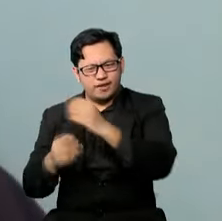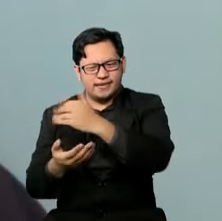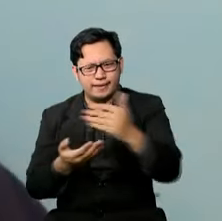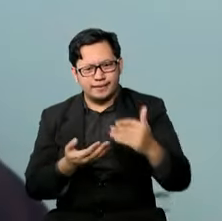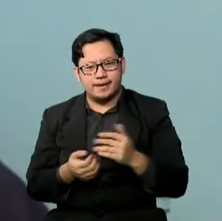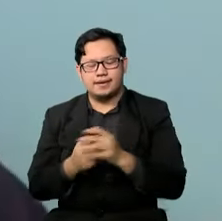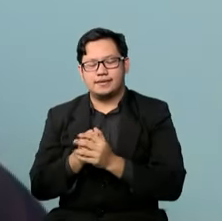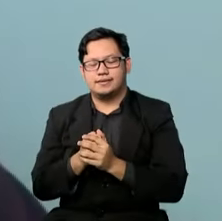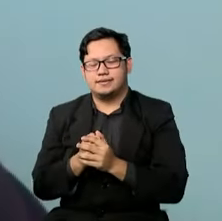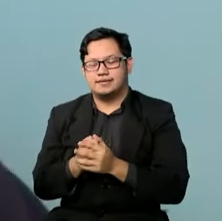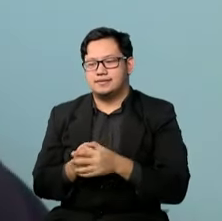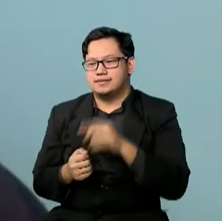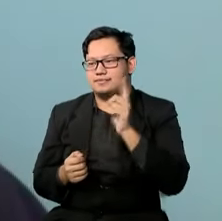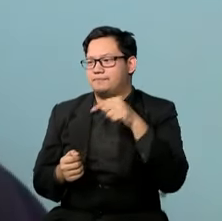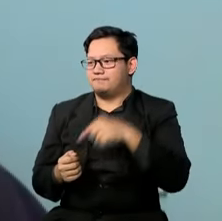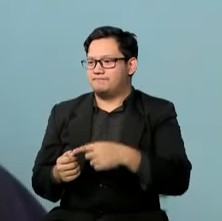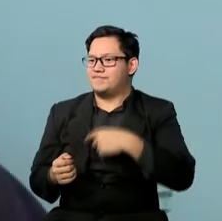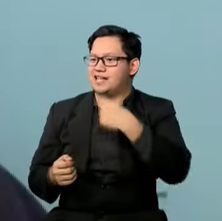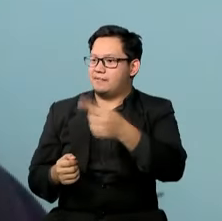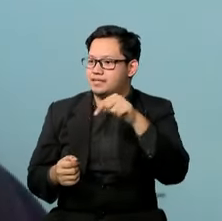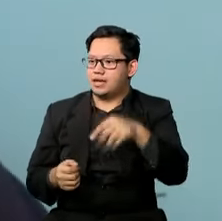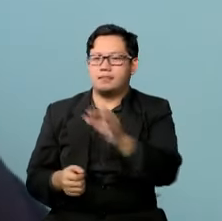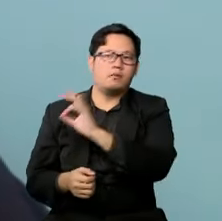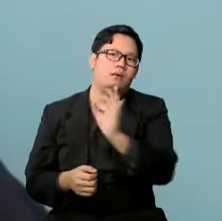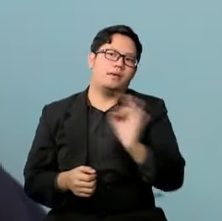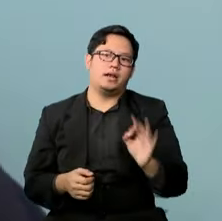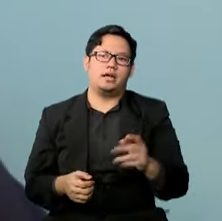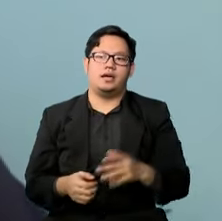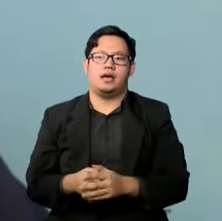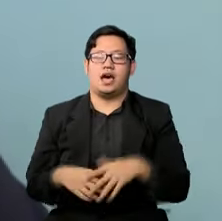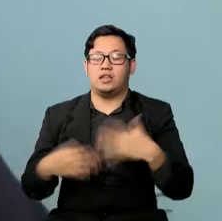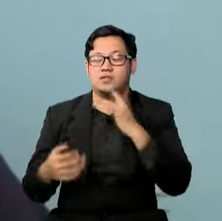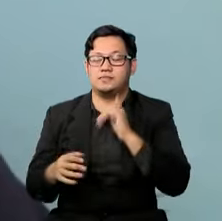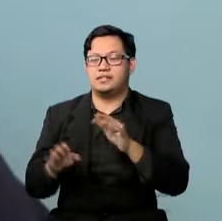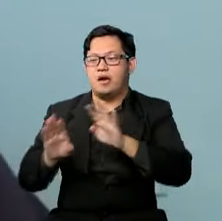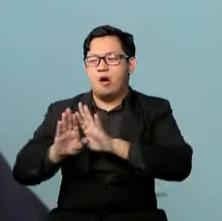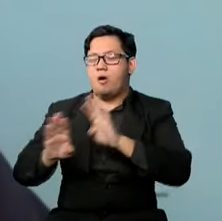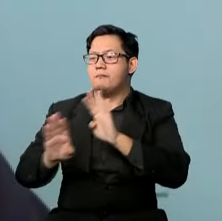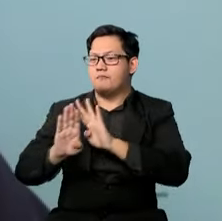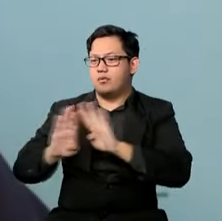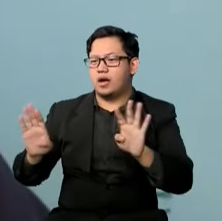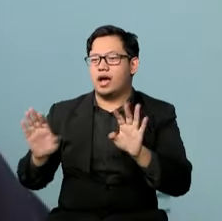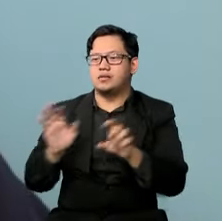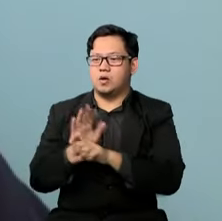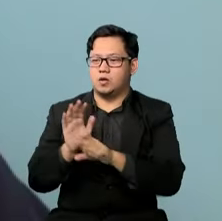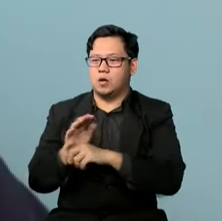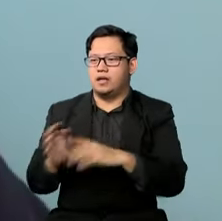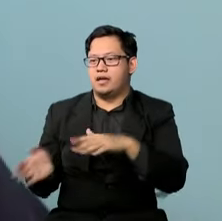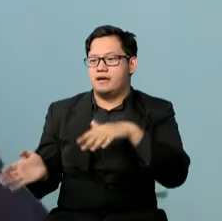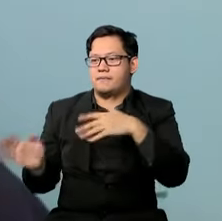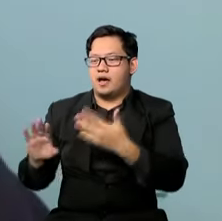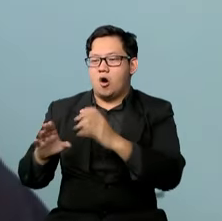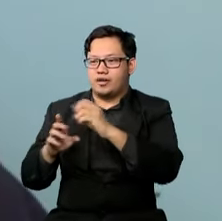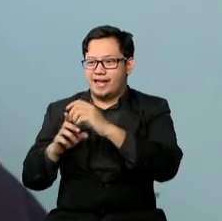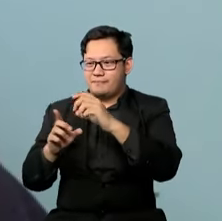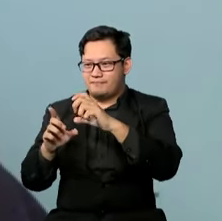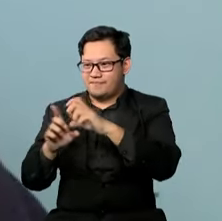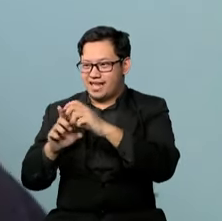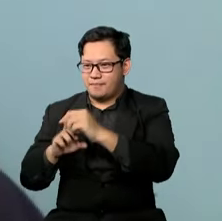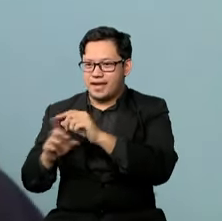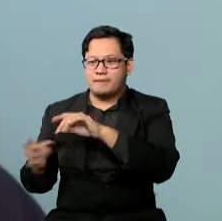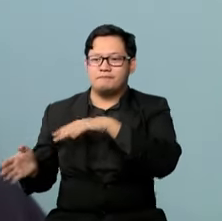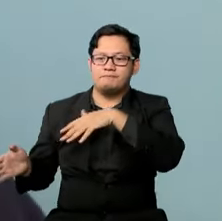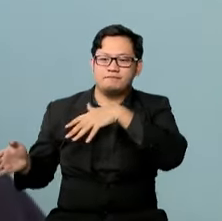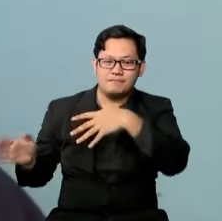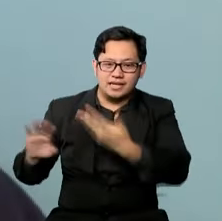sekarang terus misalnya dibuka aja ke kematian Deep dan odp berapa itu